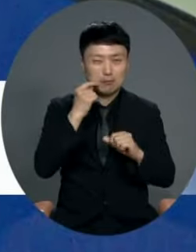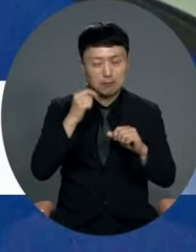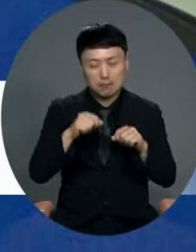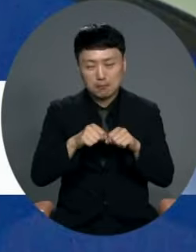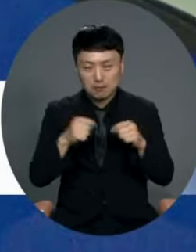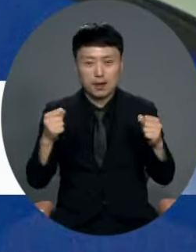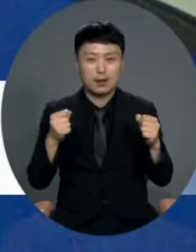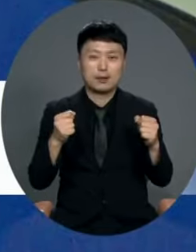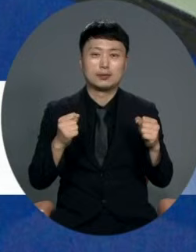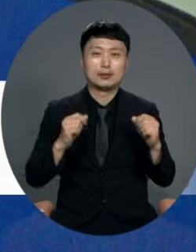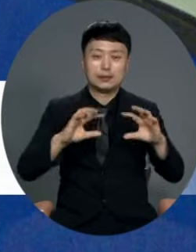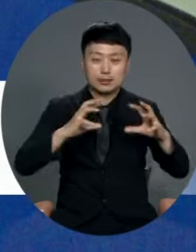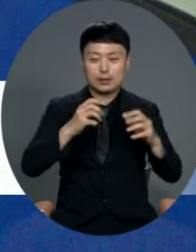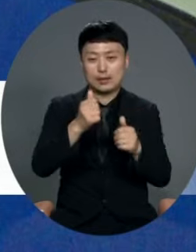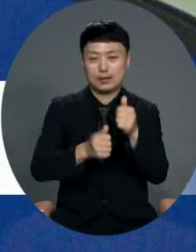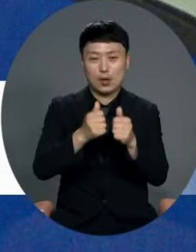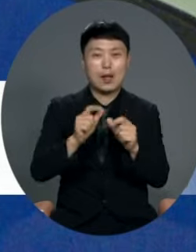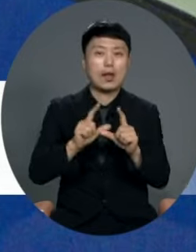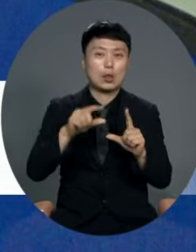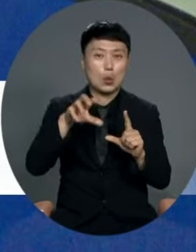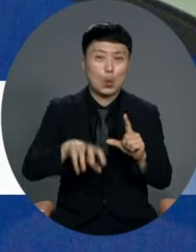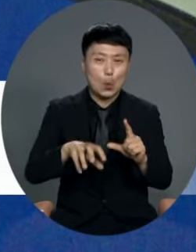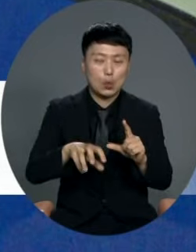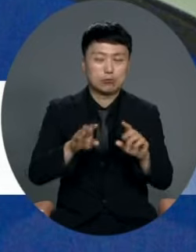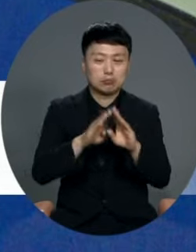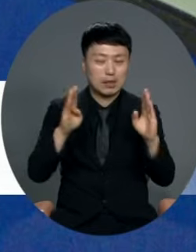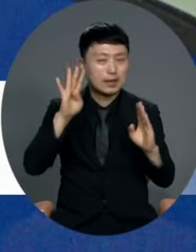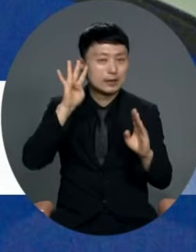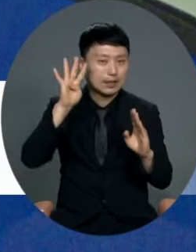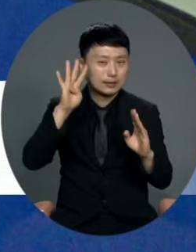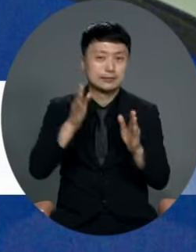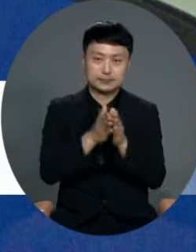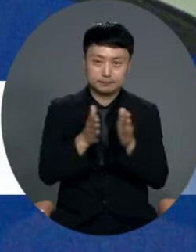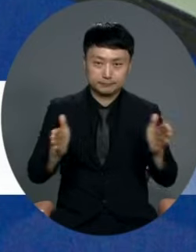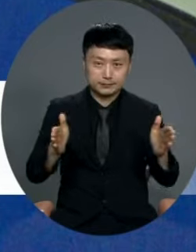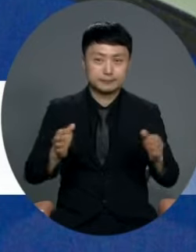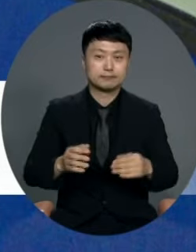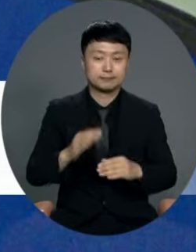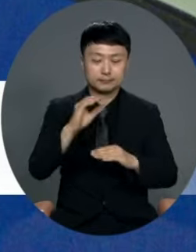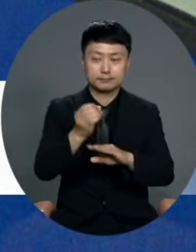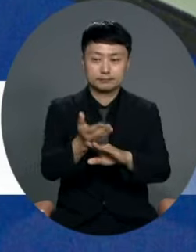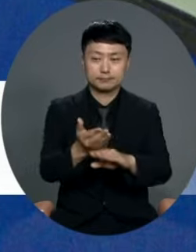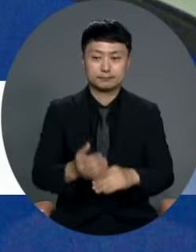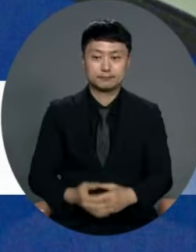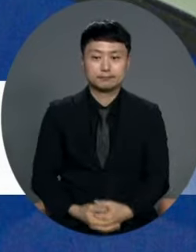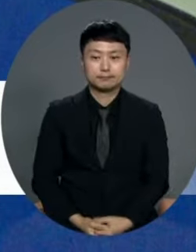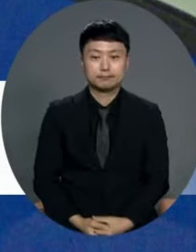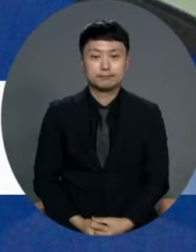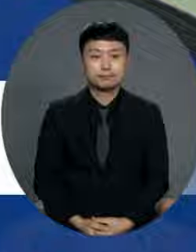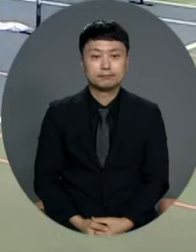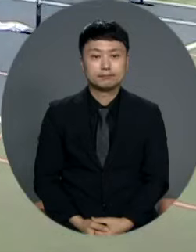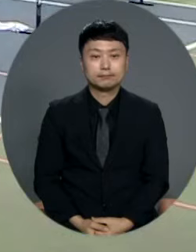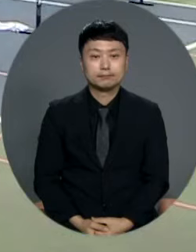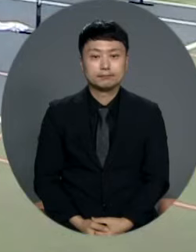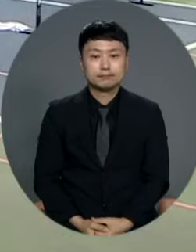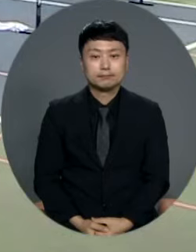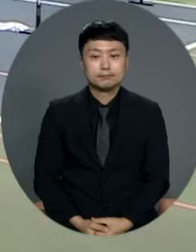피클볼 챔피언십 코리아 대회가 안동에서 개막해 나흘간의 열전에 들어갔습니다. 김건혁 기자 보도합니다.